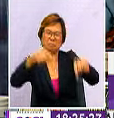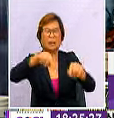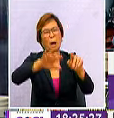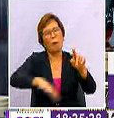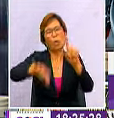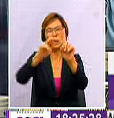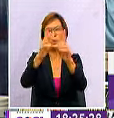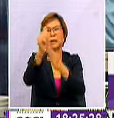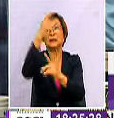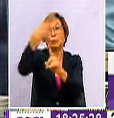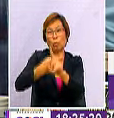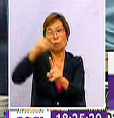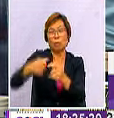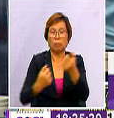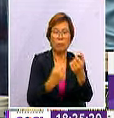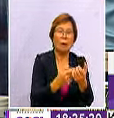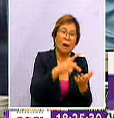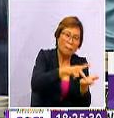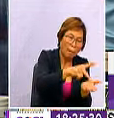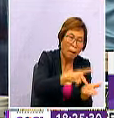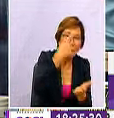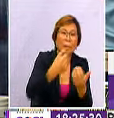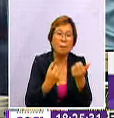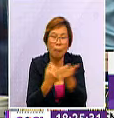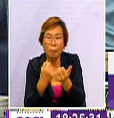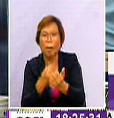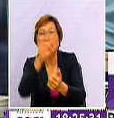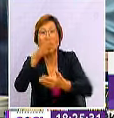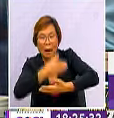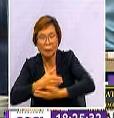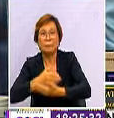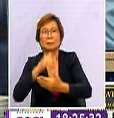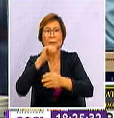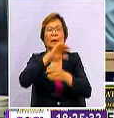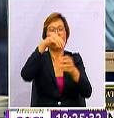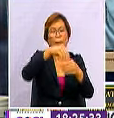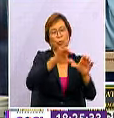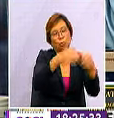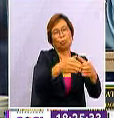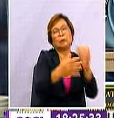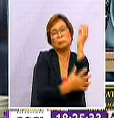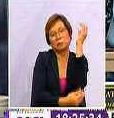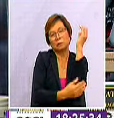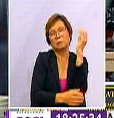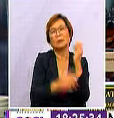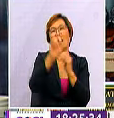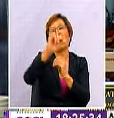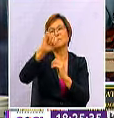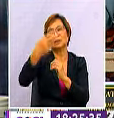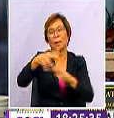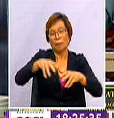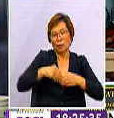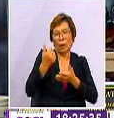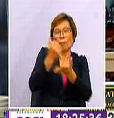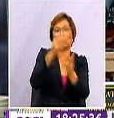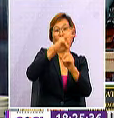RM100,000 sebulan perlu menyara empat orang anak telah termasuk dalam kategori miskin. Puan Aisyah layak menerima antaranya